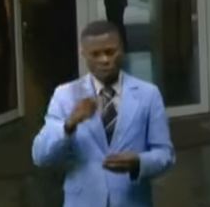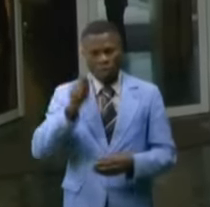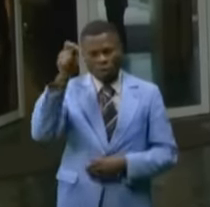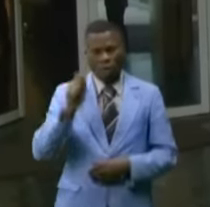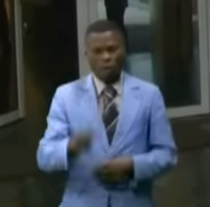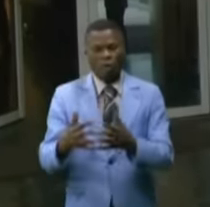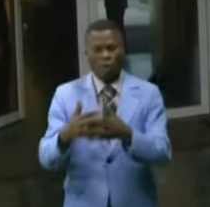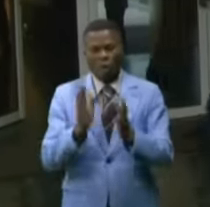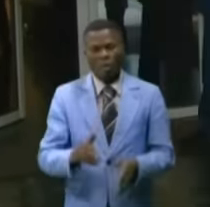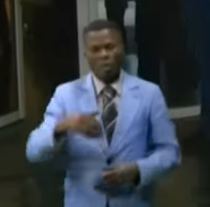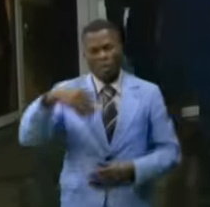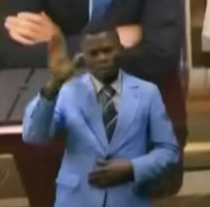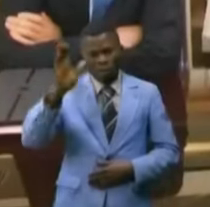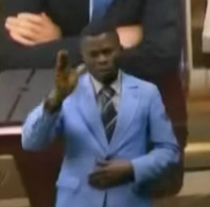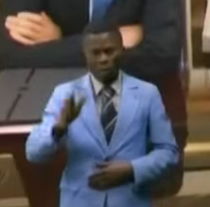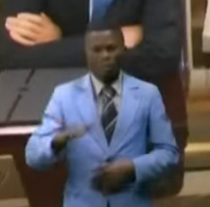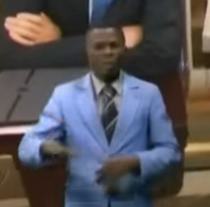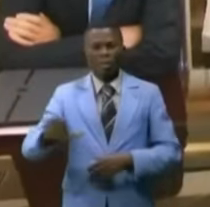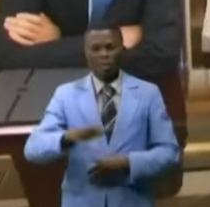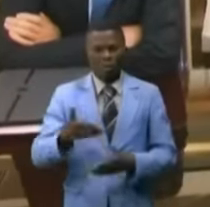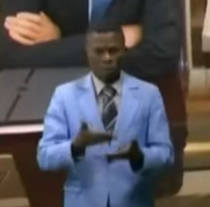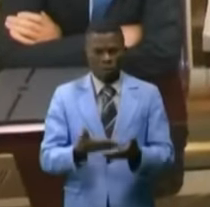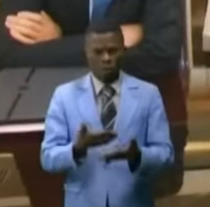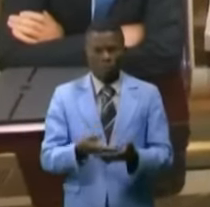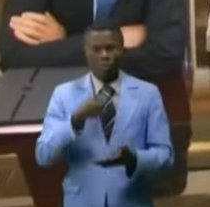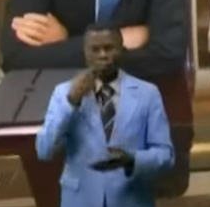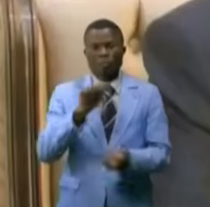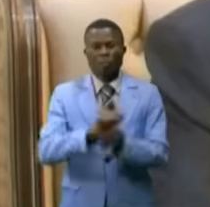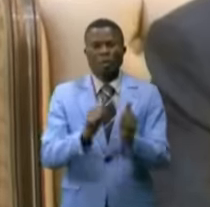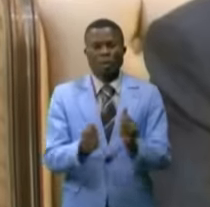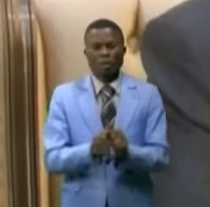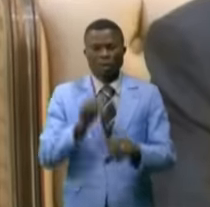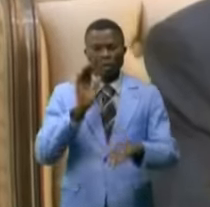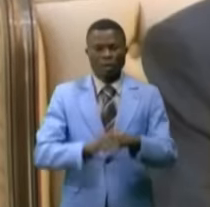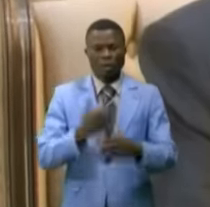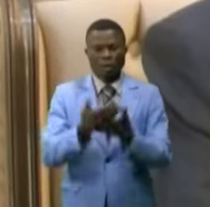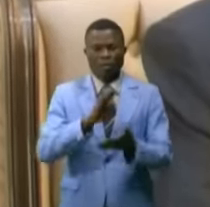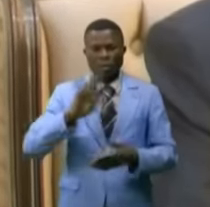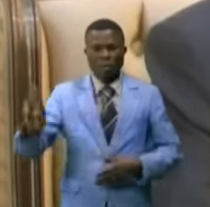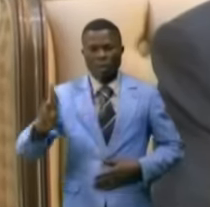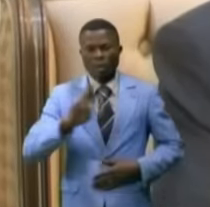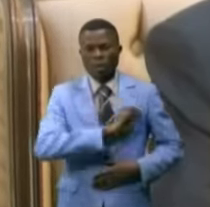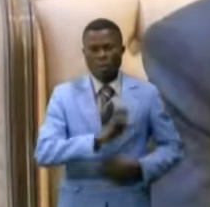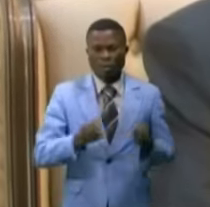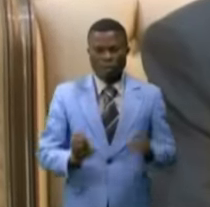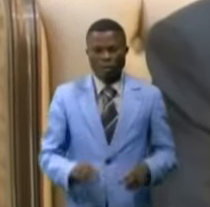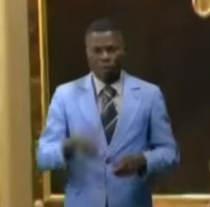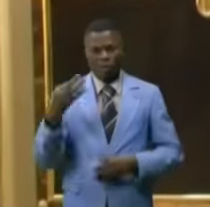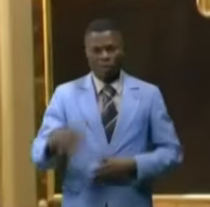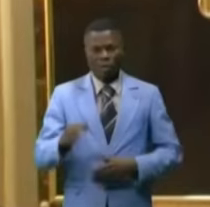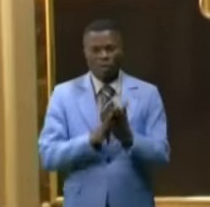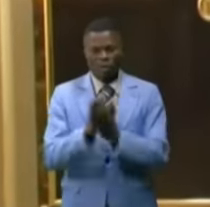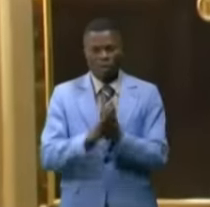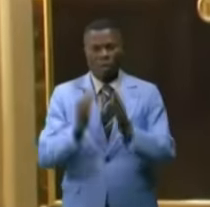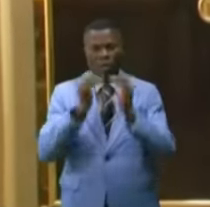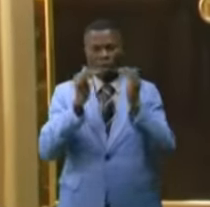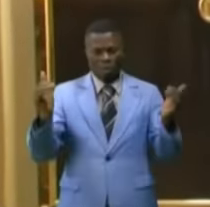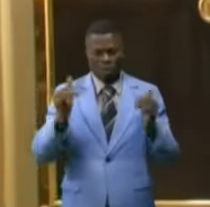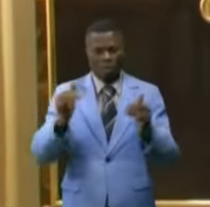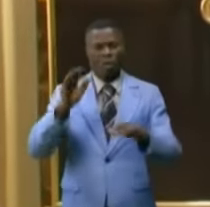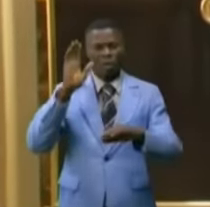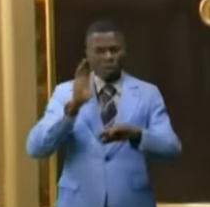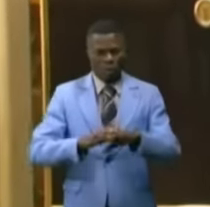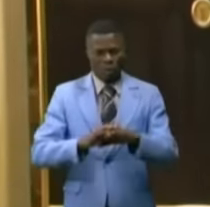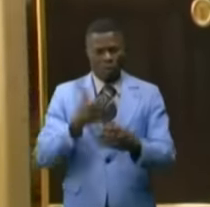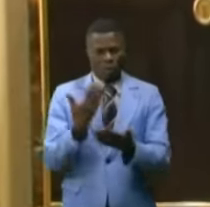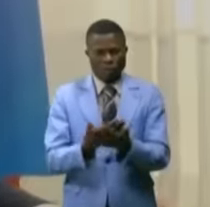mieux de part et d'autre. Évoquant la situation qui prévaut dans l'est de la RDC, la France souhaite que la paix soit rétablie